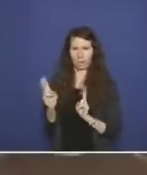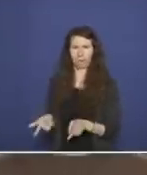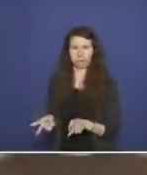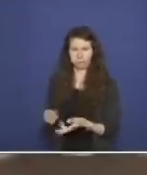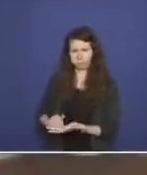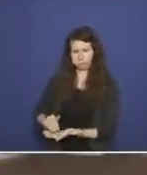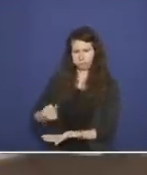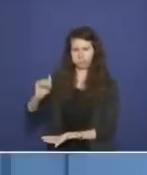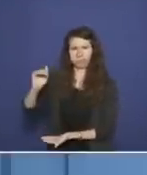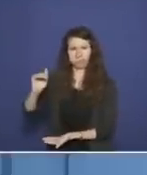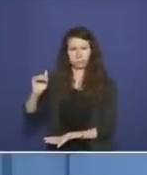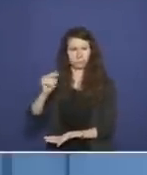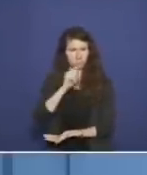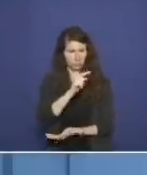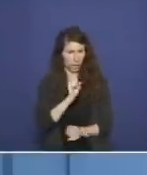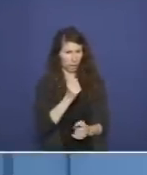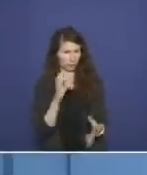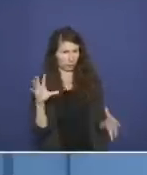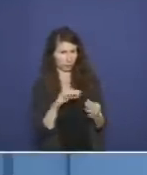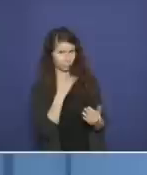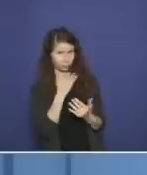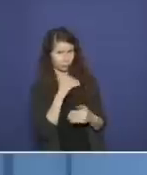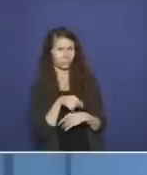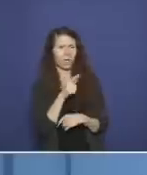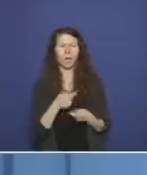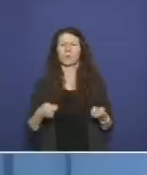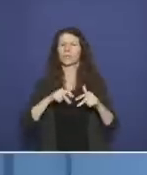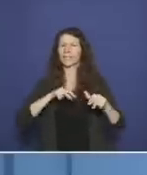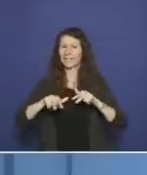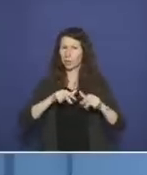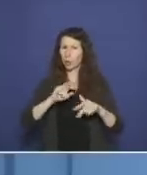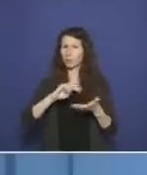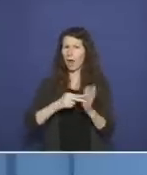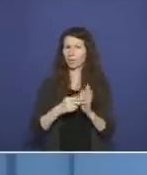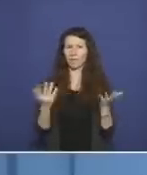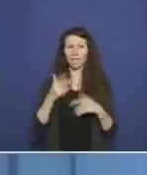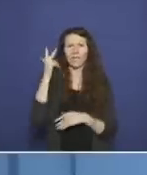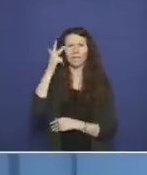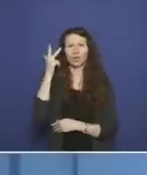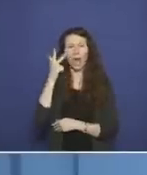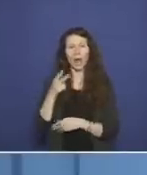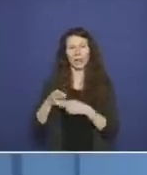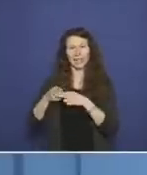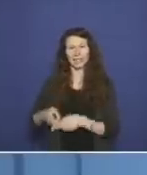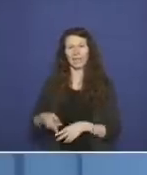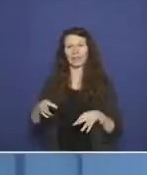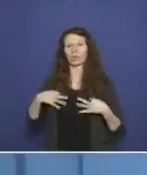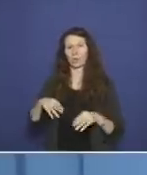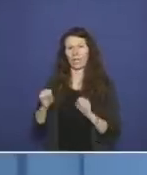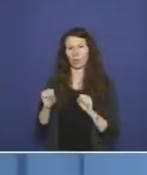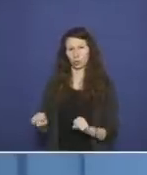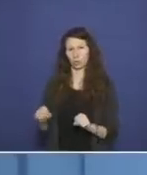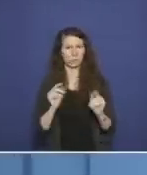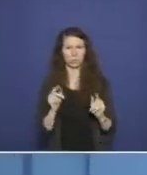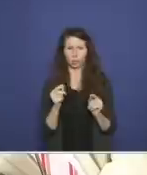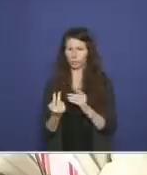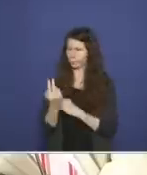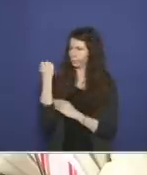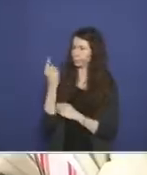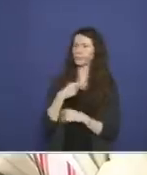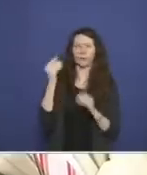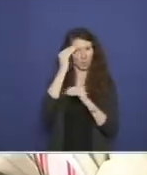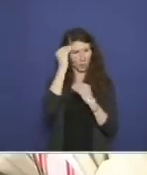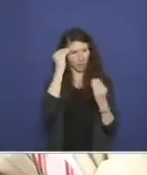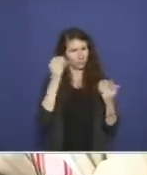sagen? Naja, es gibt die Pläne der Bundesregierung, eine nationale Reserve Gesundheitsschutz anzulegen. In dem Bericht